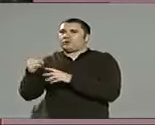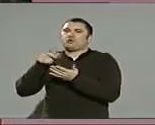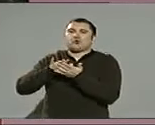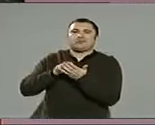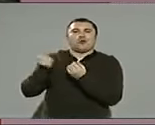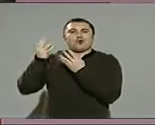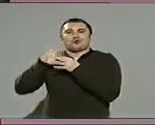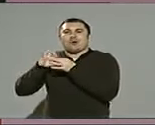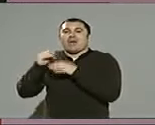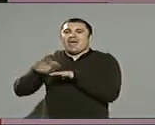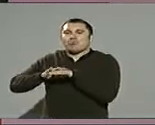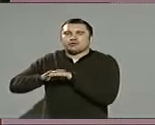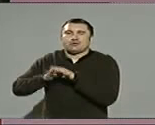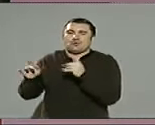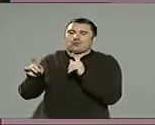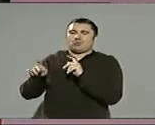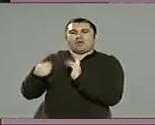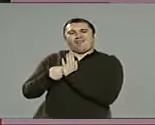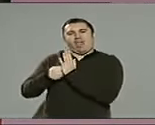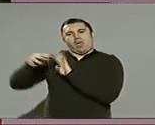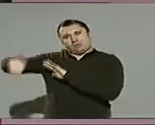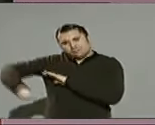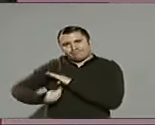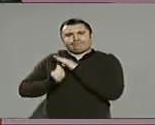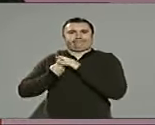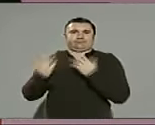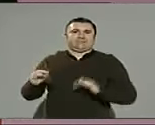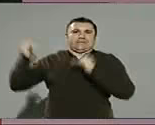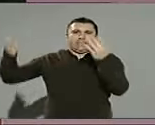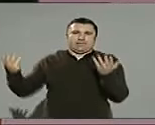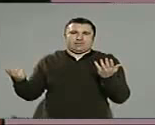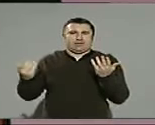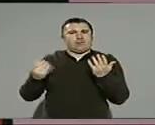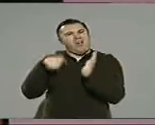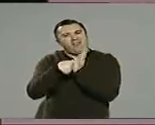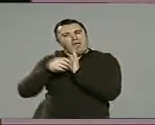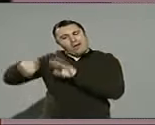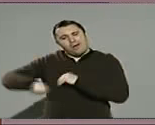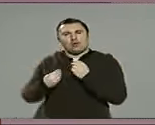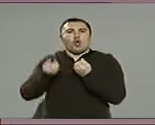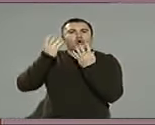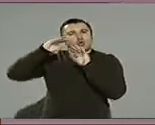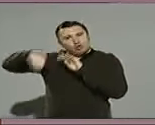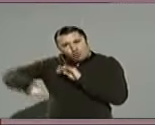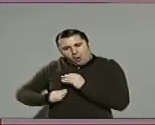Emotionen und gelebte Werte in einer Gesellschaft geht. Hier geht es um die gelebte kulturelle Vielfalt in einem modernen